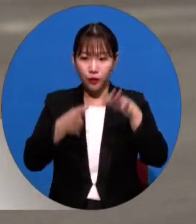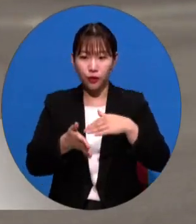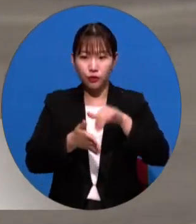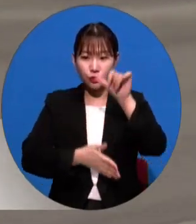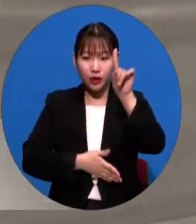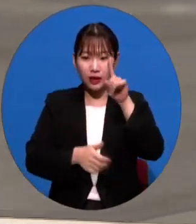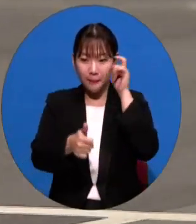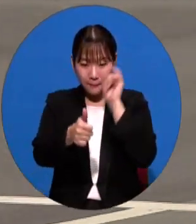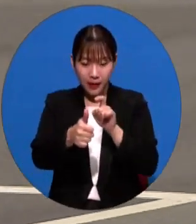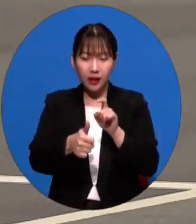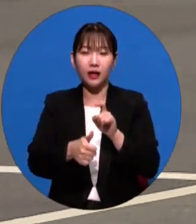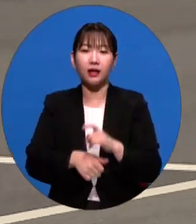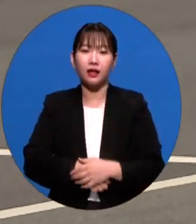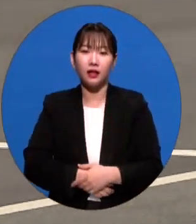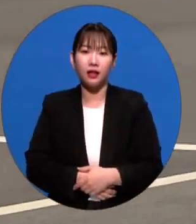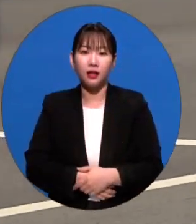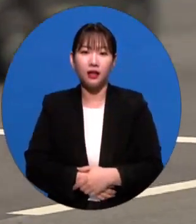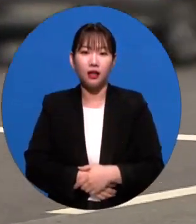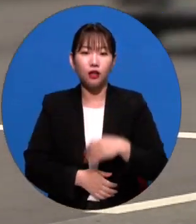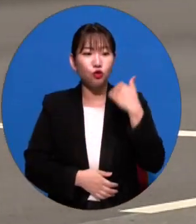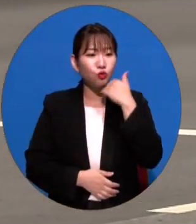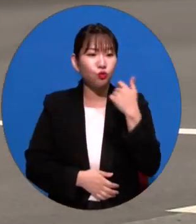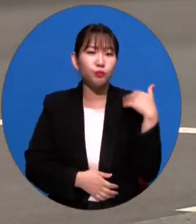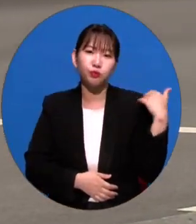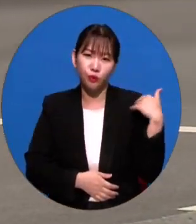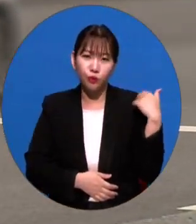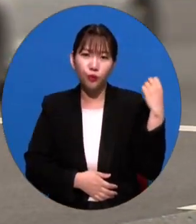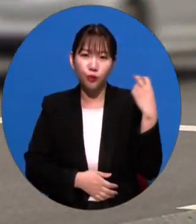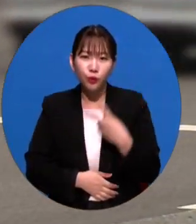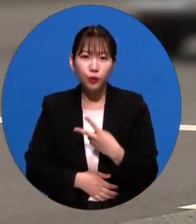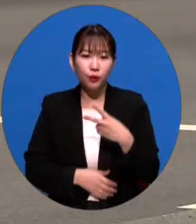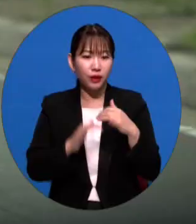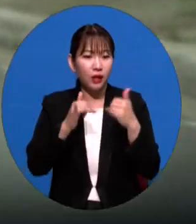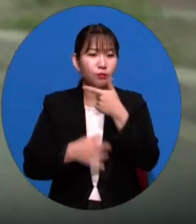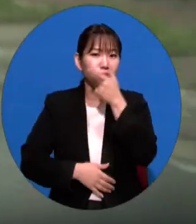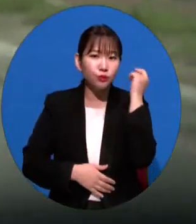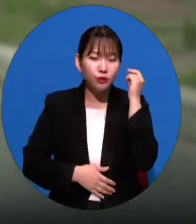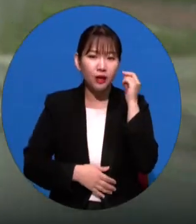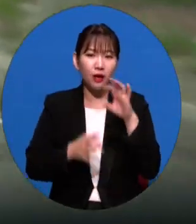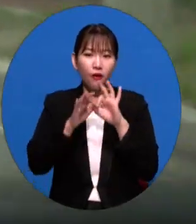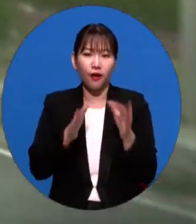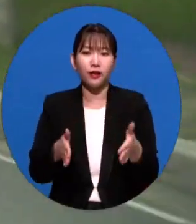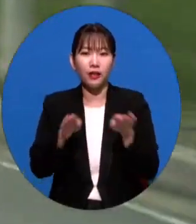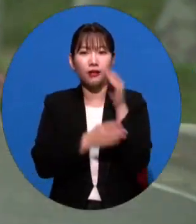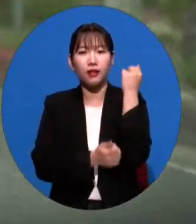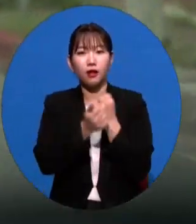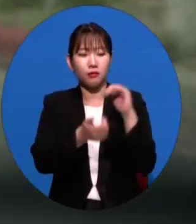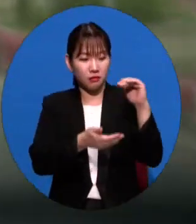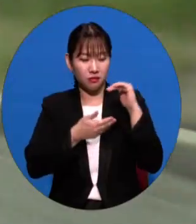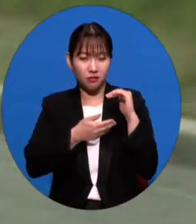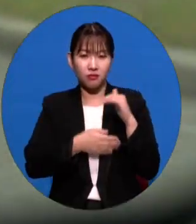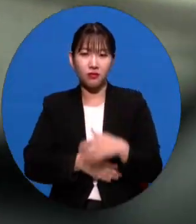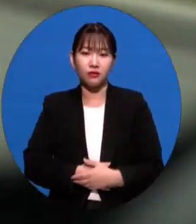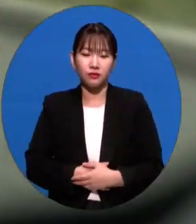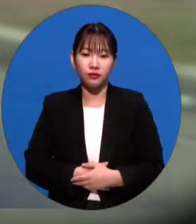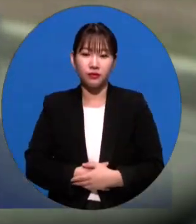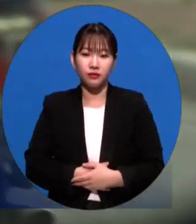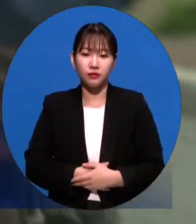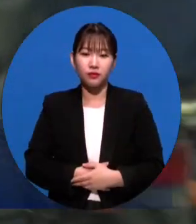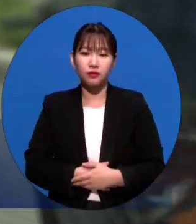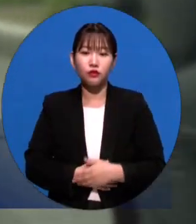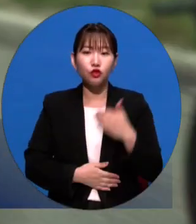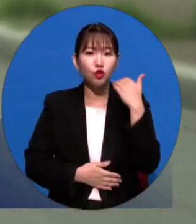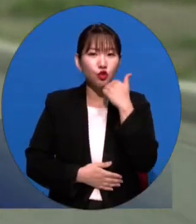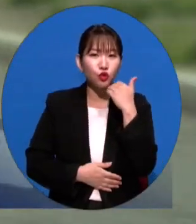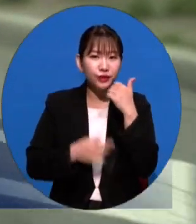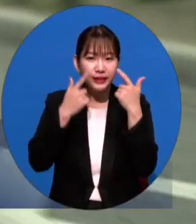건을 적발한 셈입니다. 신원 조회가 안 된다 혹은 인원이 부족하다가 관계기관들의 해명입니다. 신원이나 이런 게